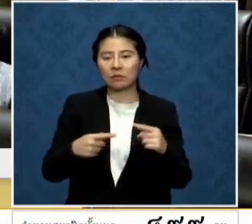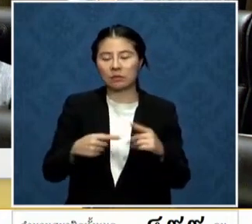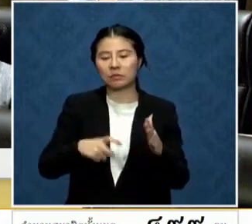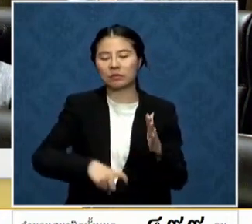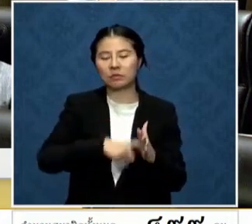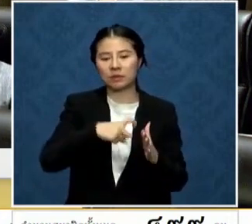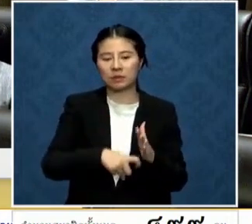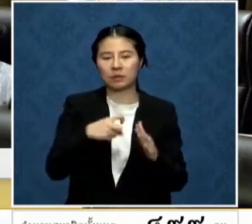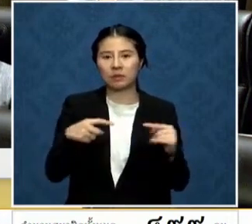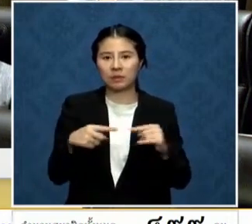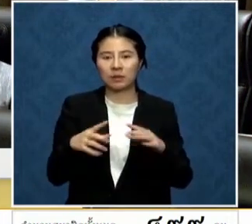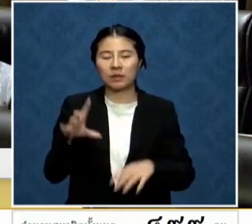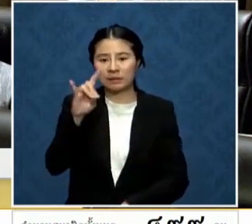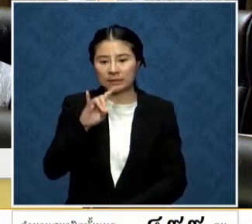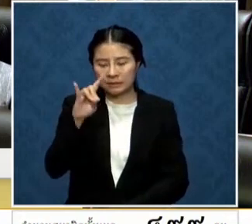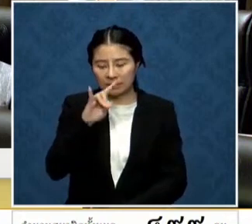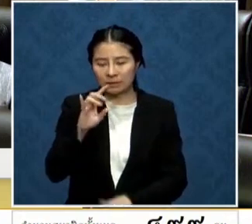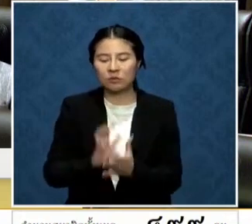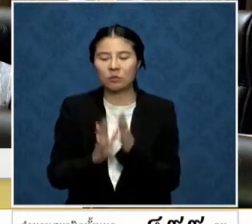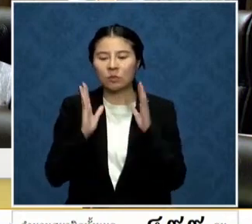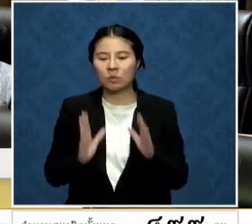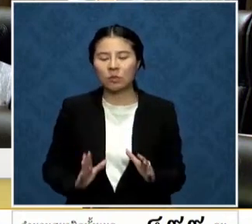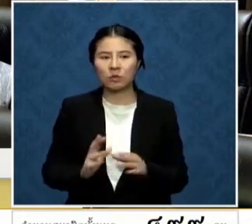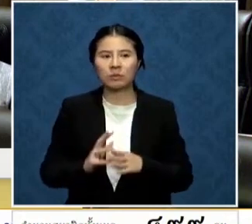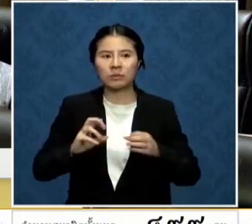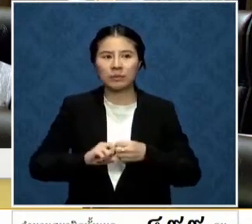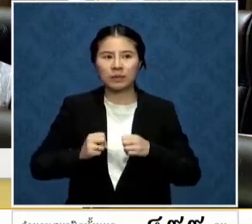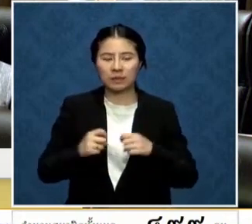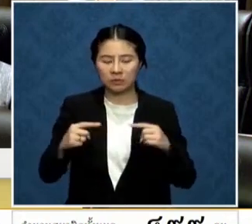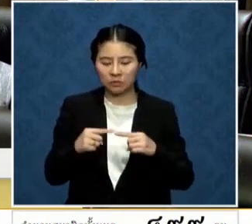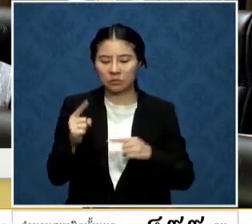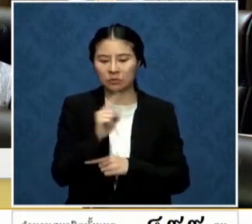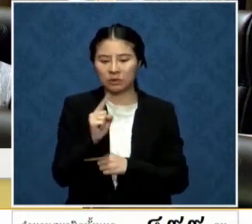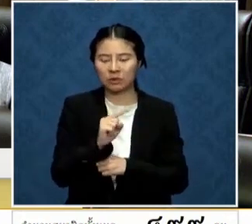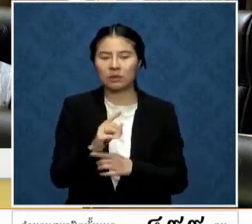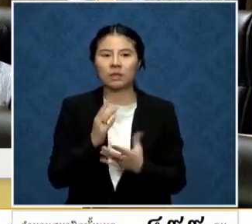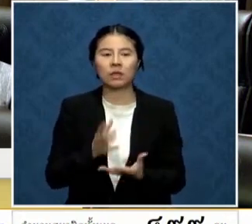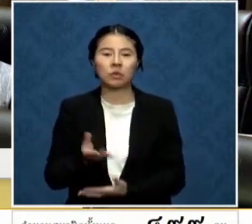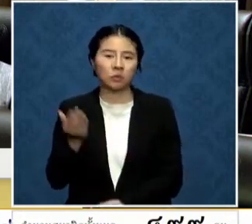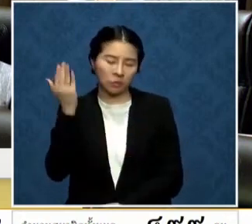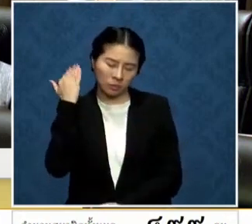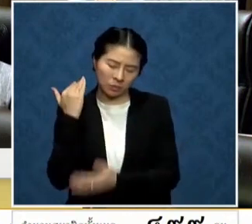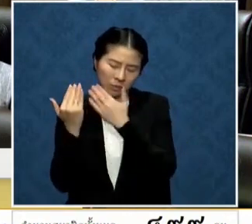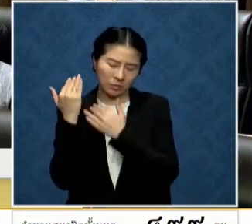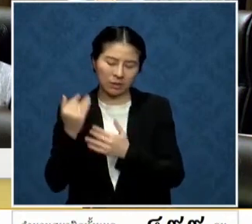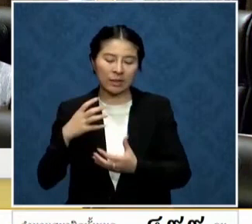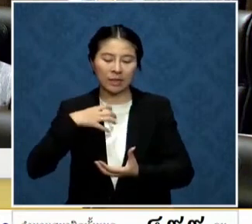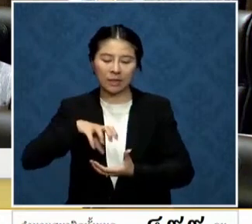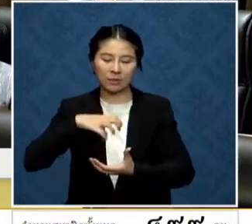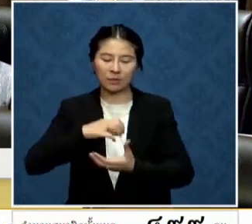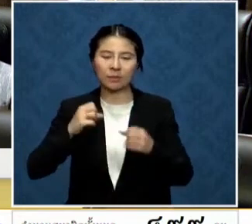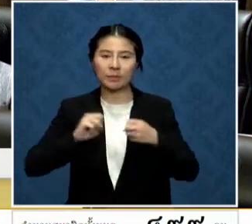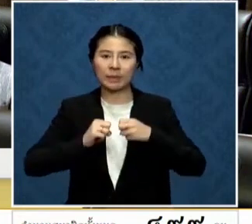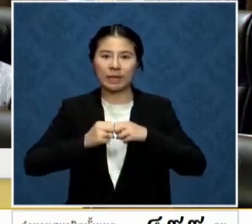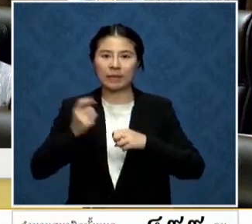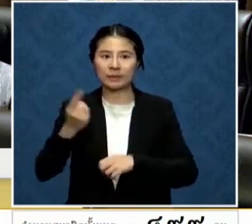จริงว่าปัญหาของสัตว์กับคนที่เกิดขึ้นคืออะไรบ้างผมขอย้อนกลับไปตอนนั้นผมเคยอภิปรายว่าปัญหา